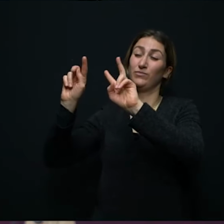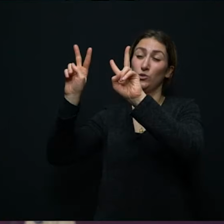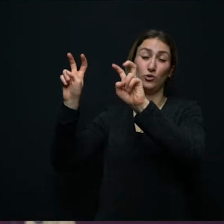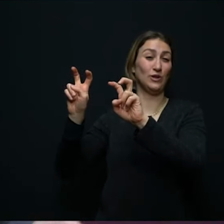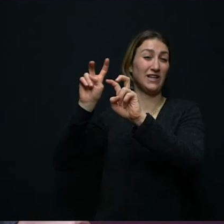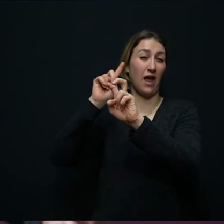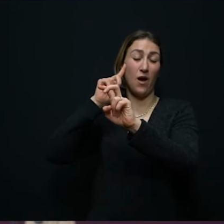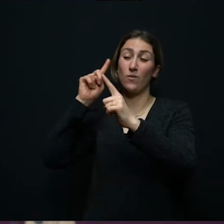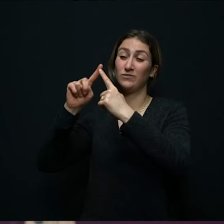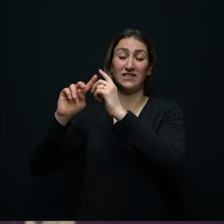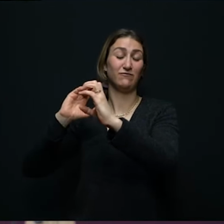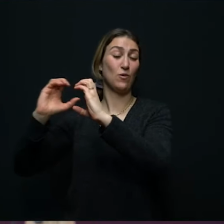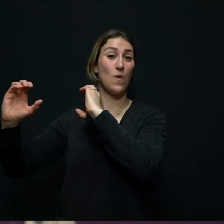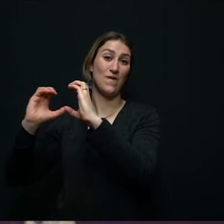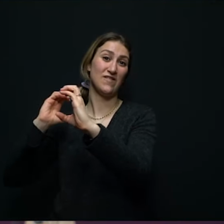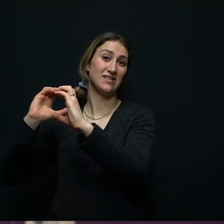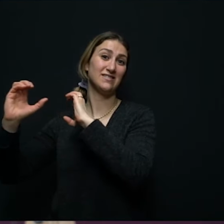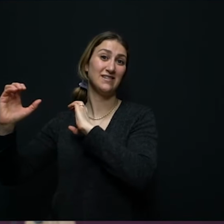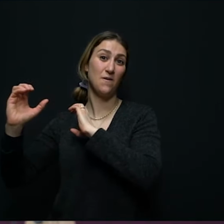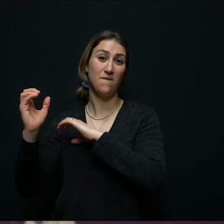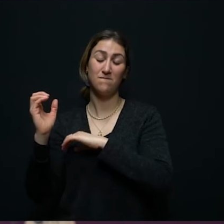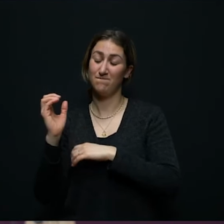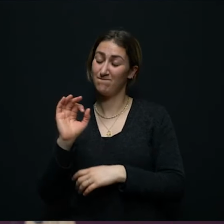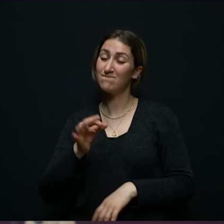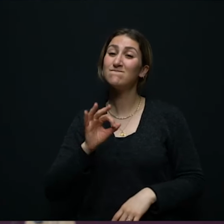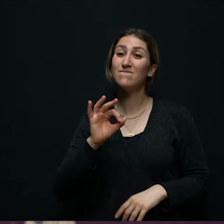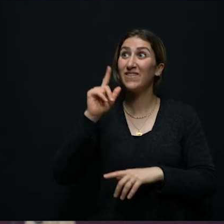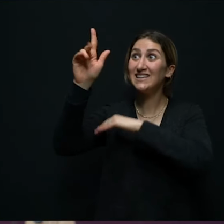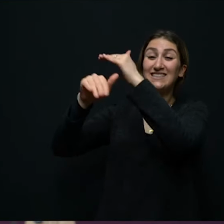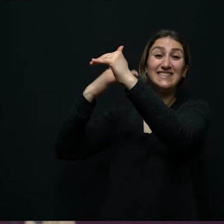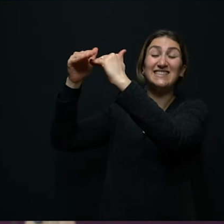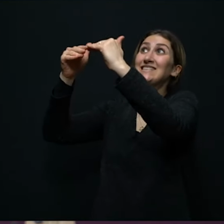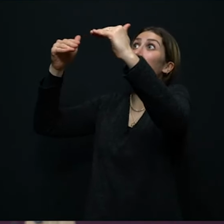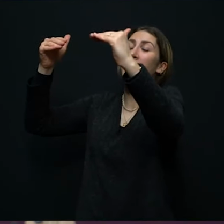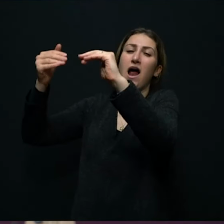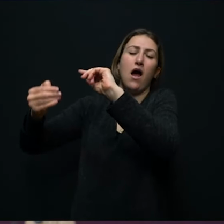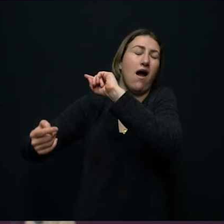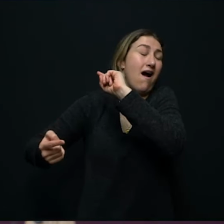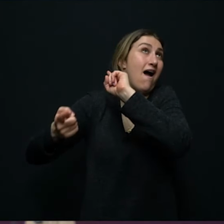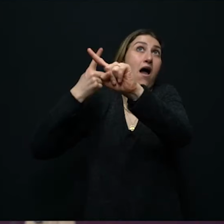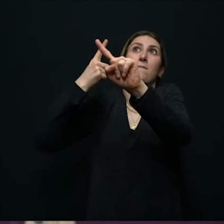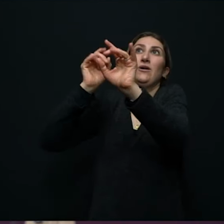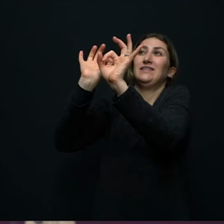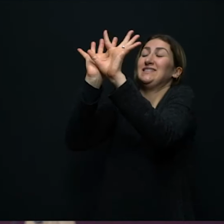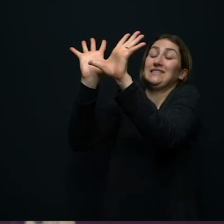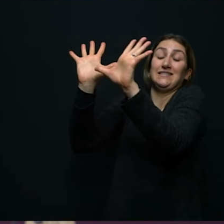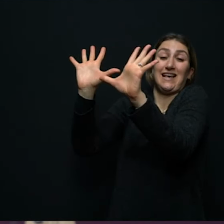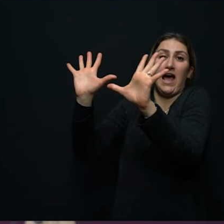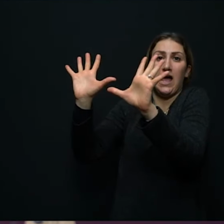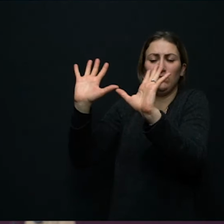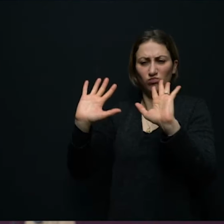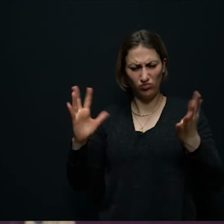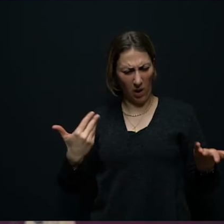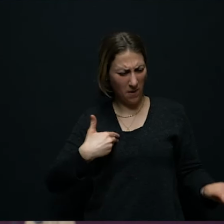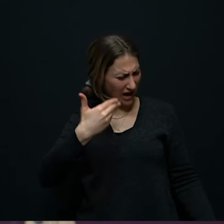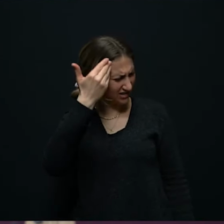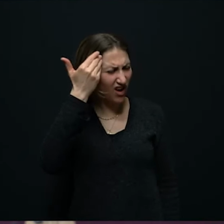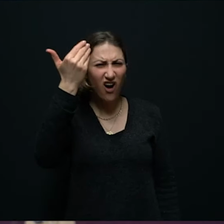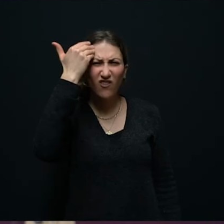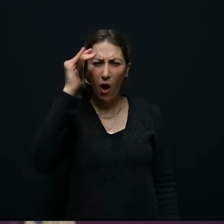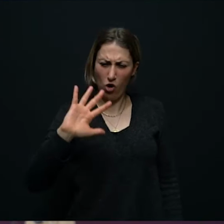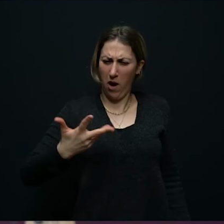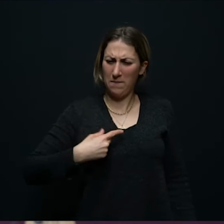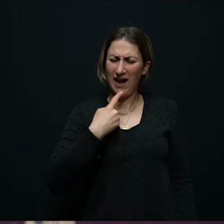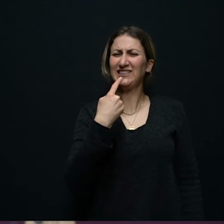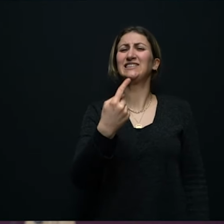de conversation préférés dans le ciel sur quoi est ce que je m'habille m'appuie pour dire cela sur apocalypse